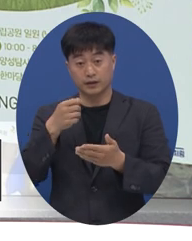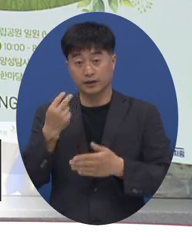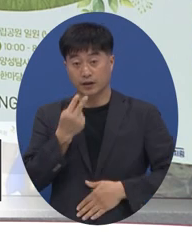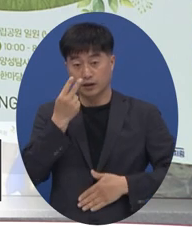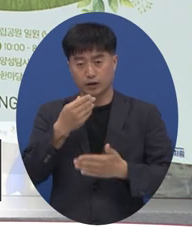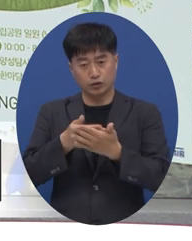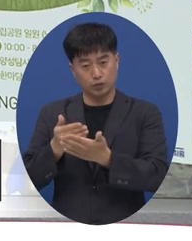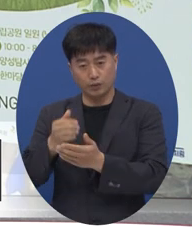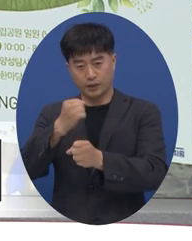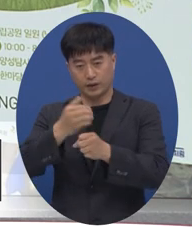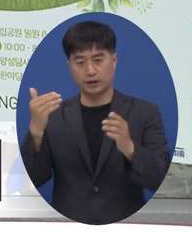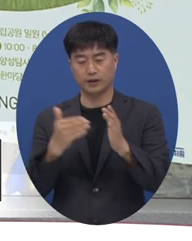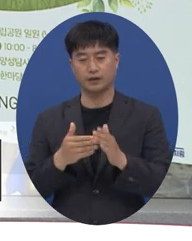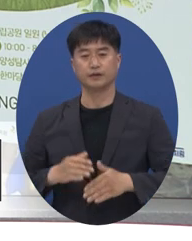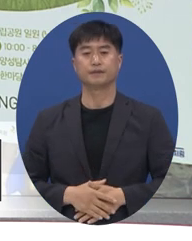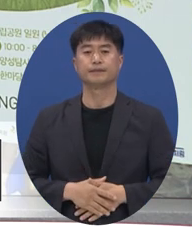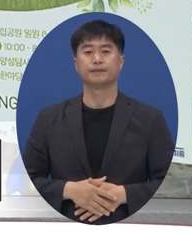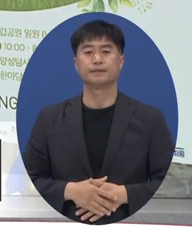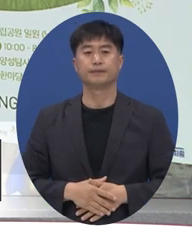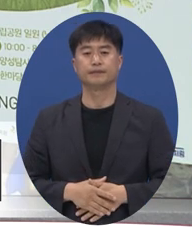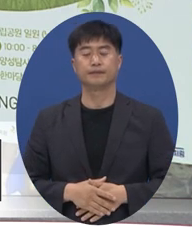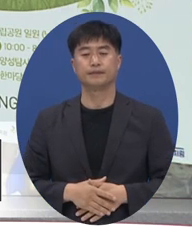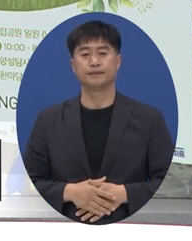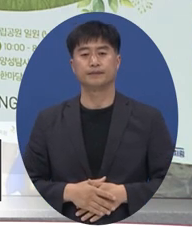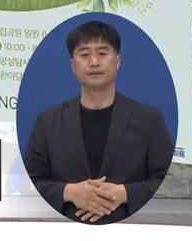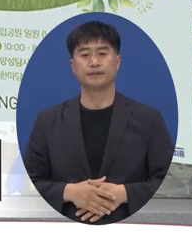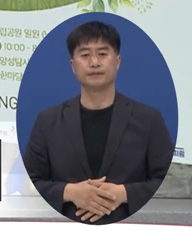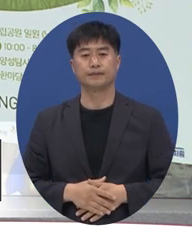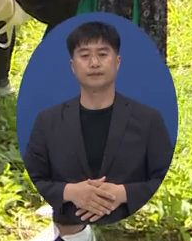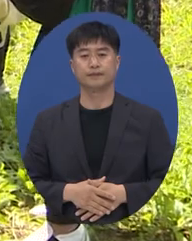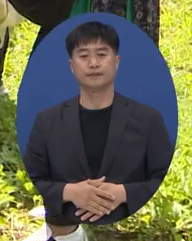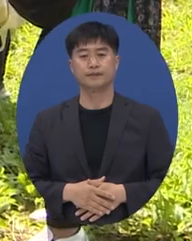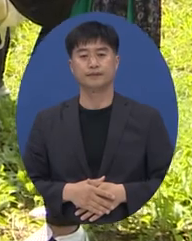만들었습니다. 최창순 기자가 탐사 현장 동행했습니다.